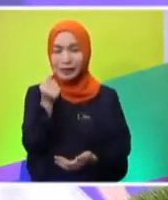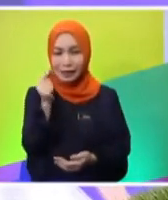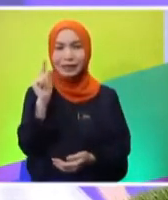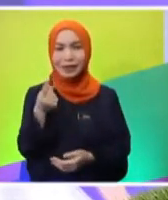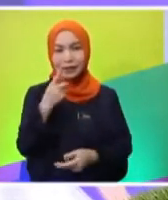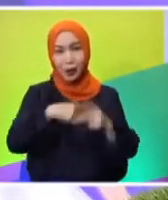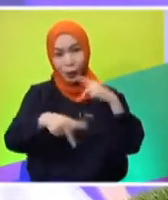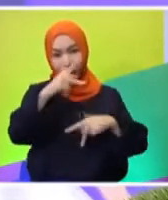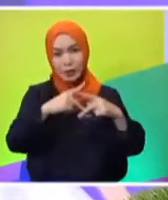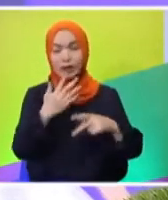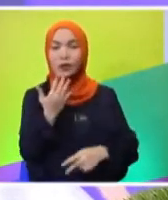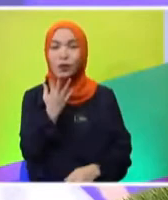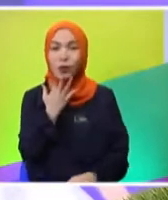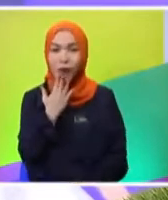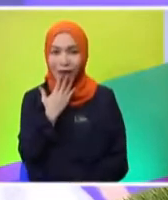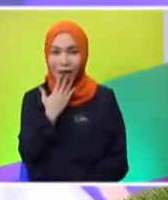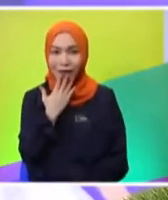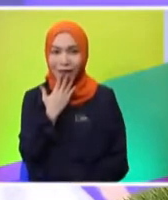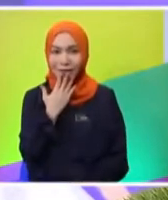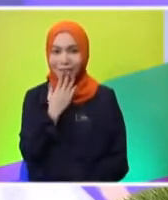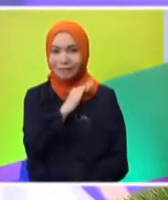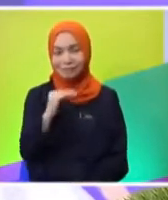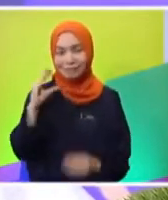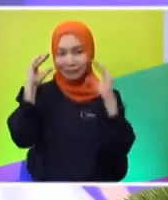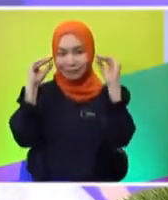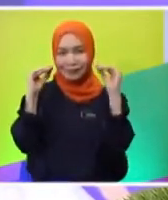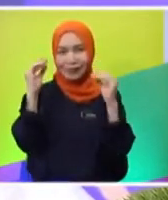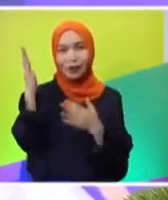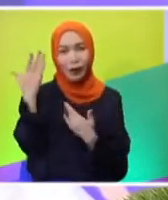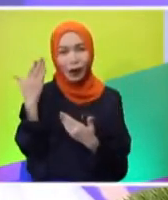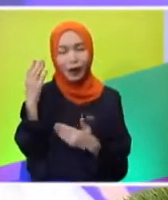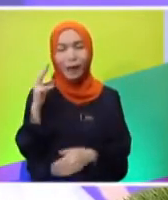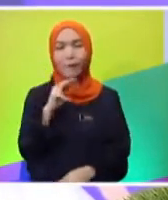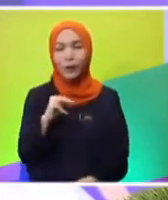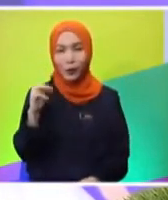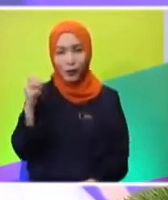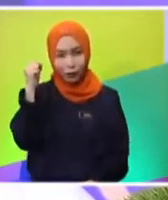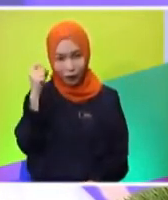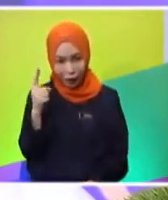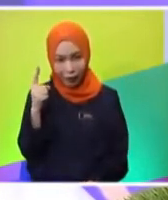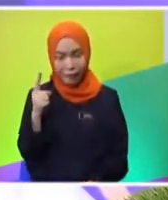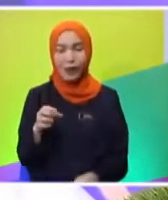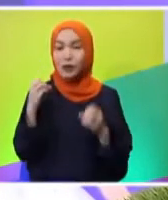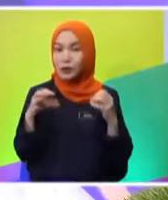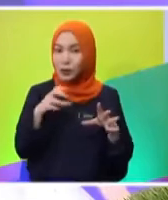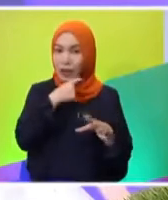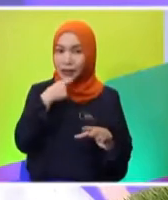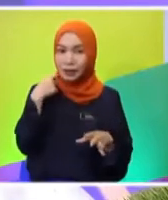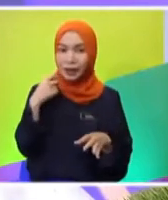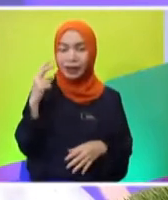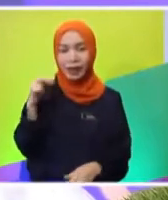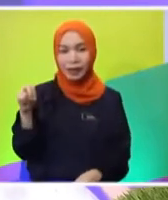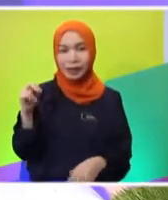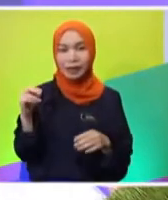ya Anda mengecek kirim lebih paham kita akan awan lebih bagian atas ini dan apabila kering kita akan warna putih dibagian belakang